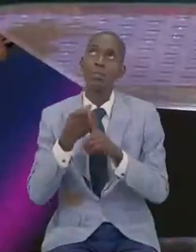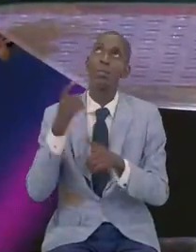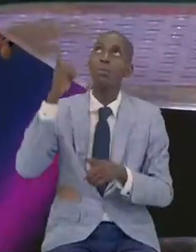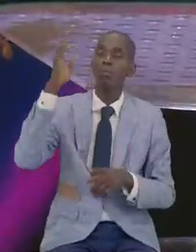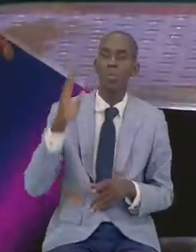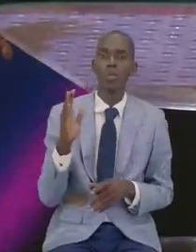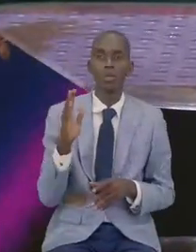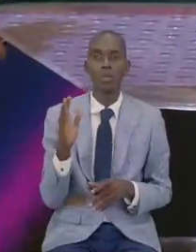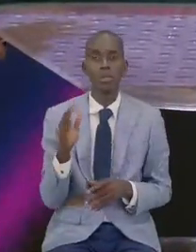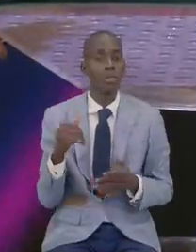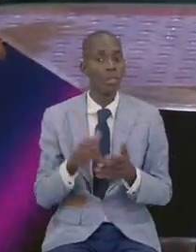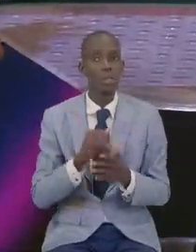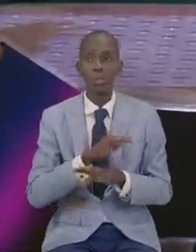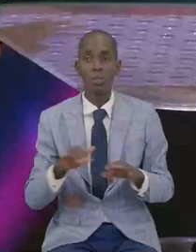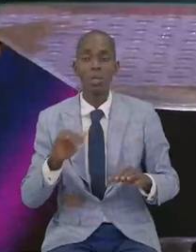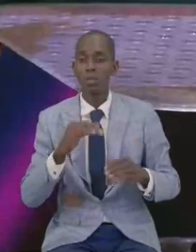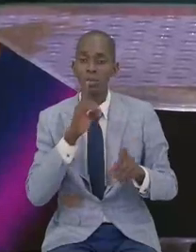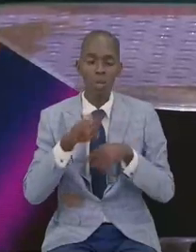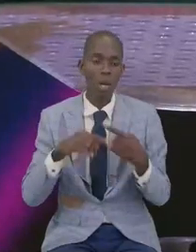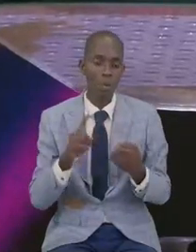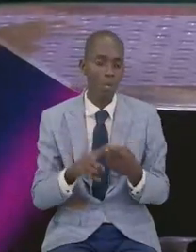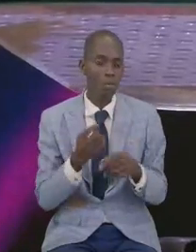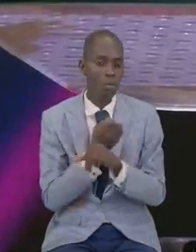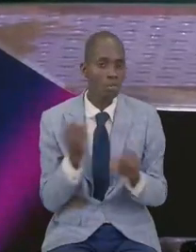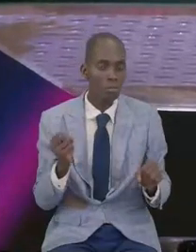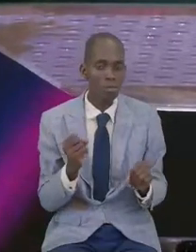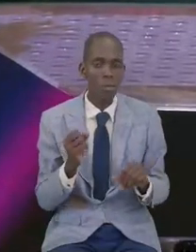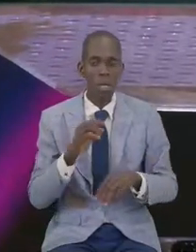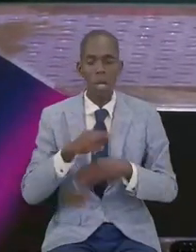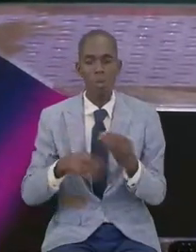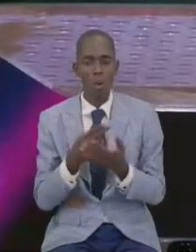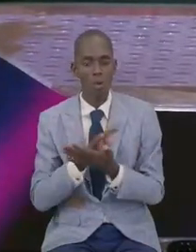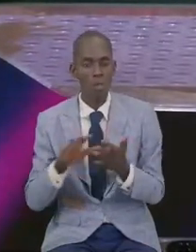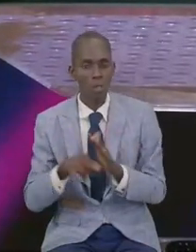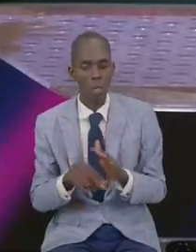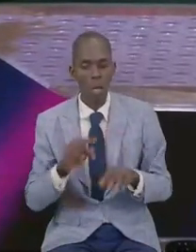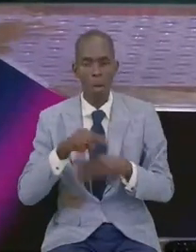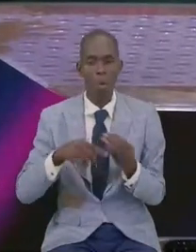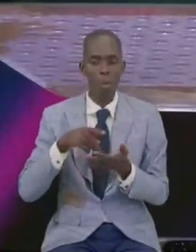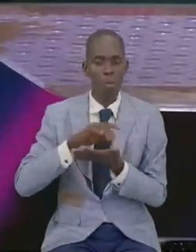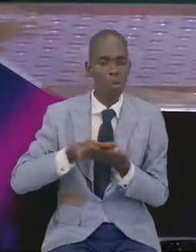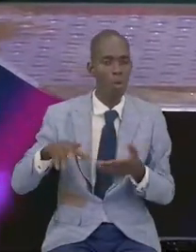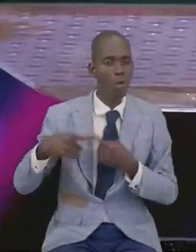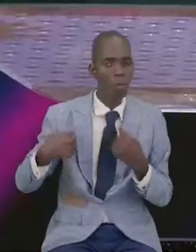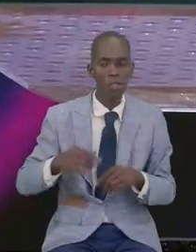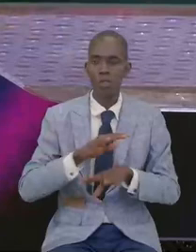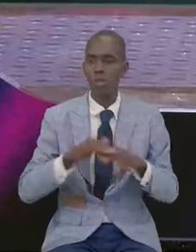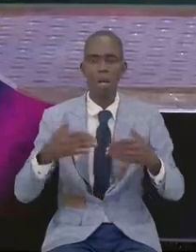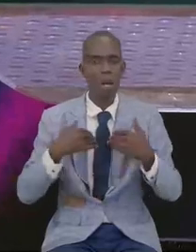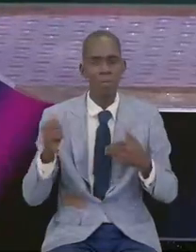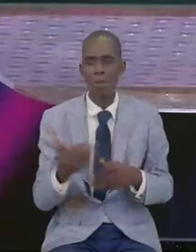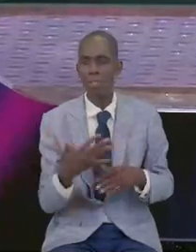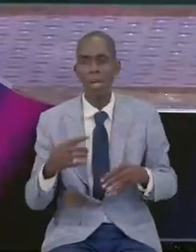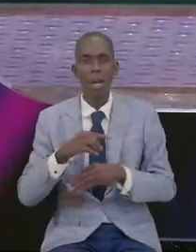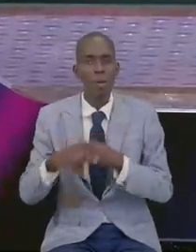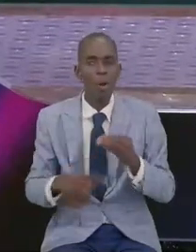que cela n'a rien de salut. Il n'y a rien de la sainteté, il n'y a rien de pureté de cœur. Cela n'a rien aux yeux